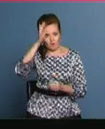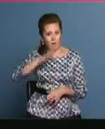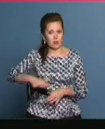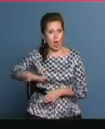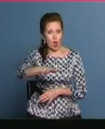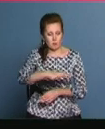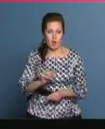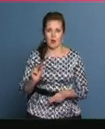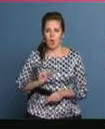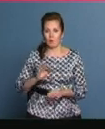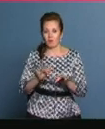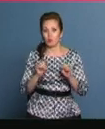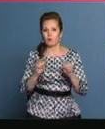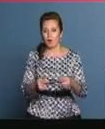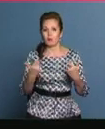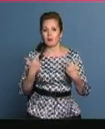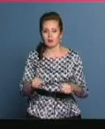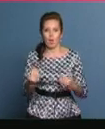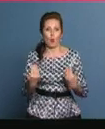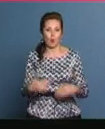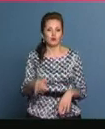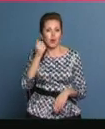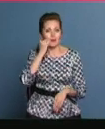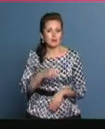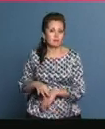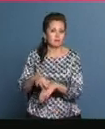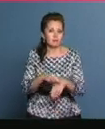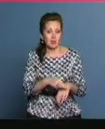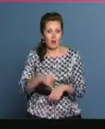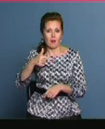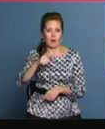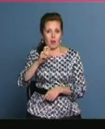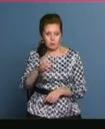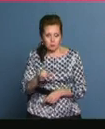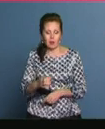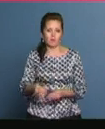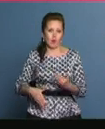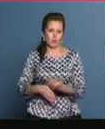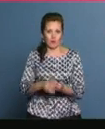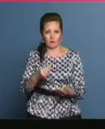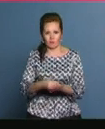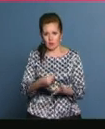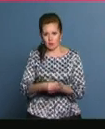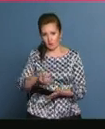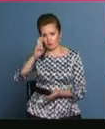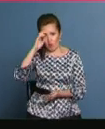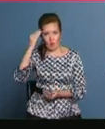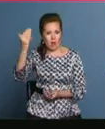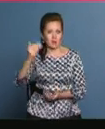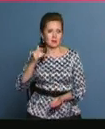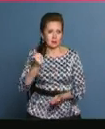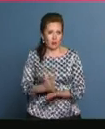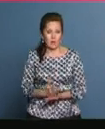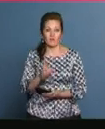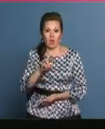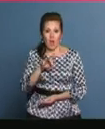проведут там, где гидротехнические сооружения изрядно поизносились. С финансированием поможет федеральный центр. В поселке Яр уже ждут